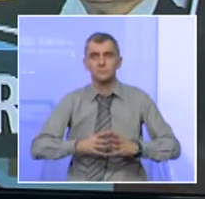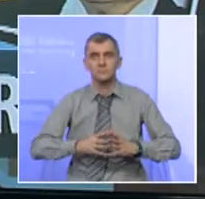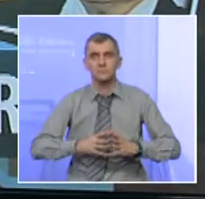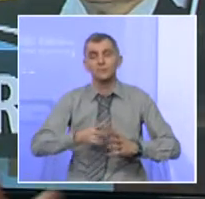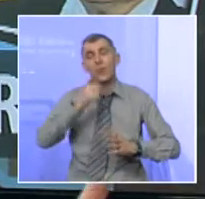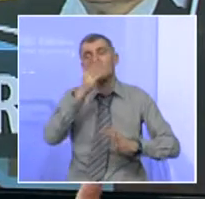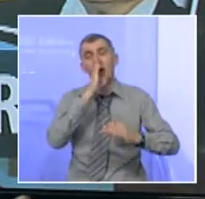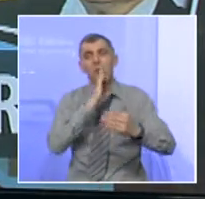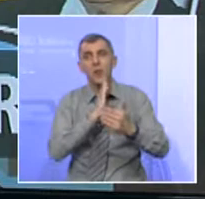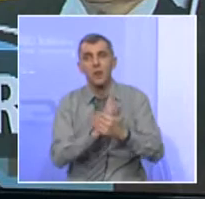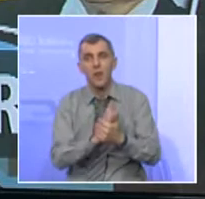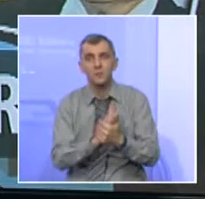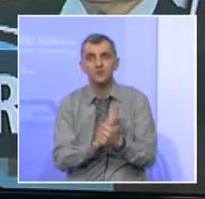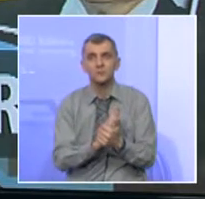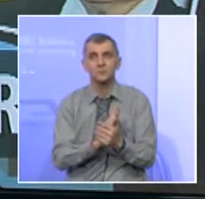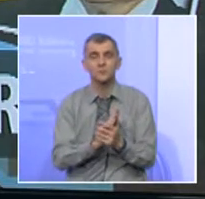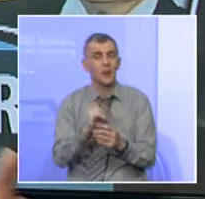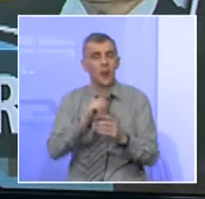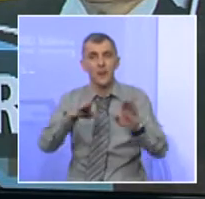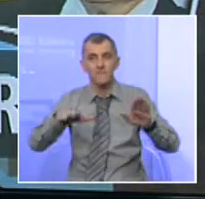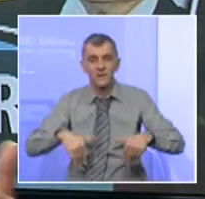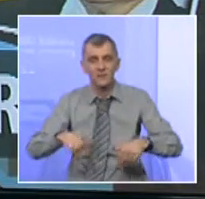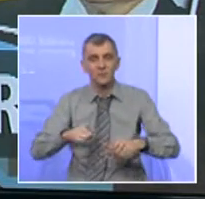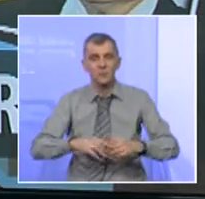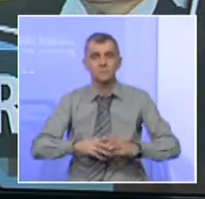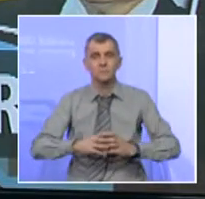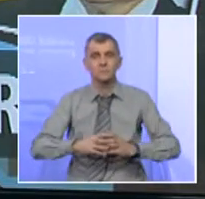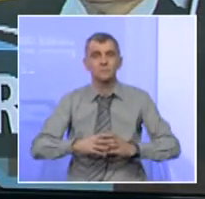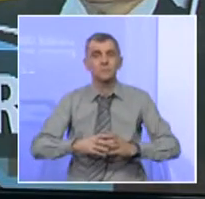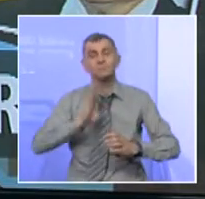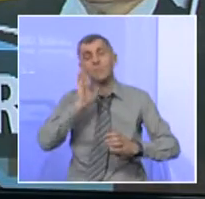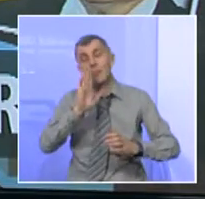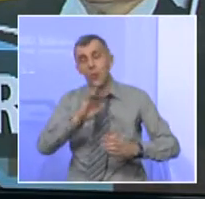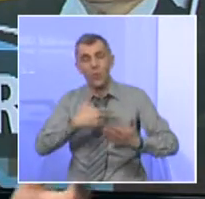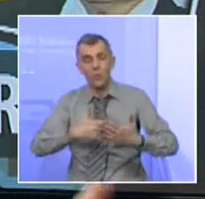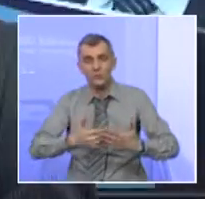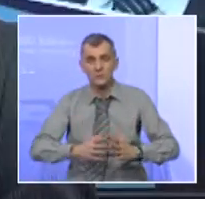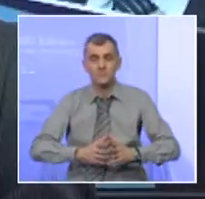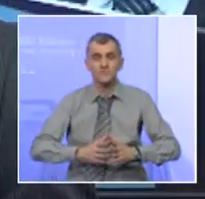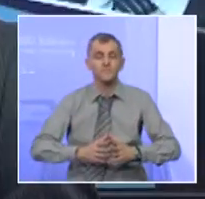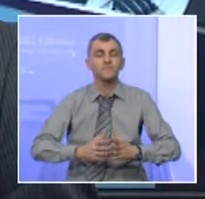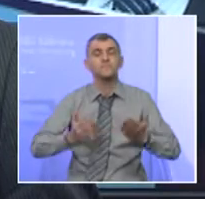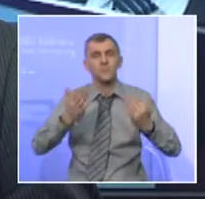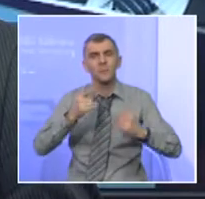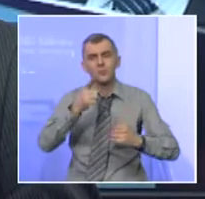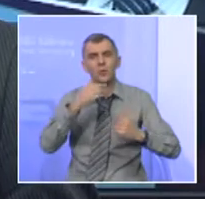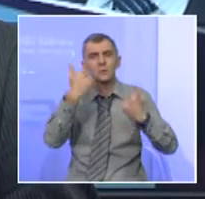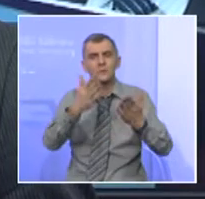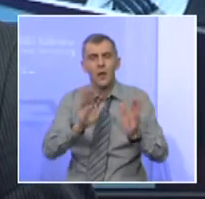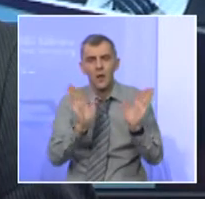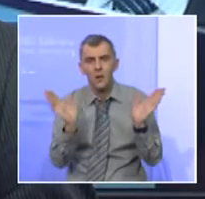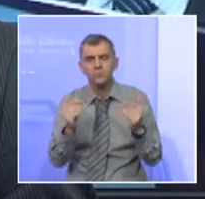na taj način ne prihvaća, ne primjenjuje, da se prema njemu ne odnosi. Ipak to daje prostor za